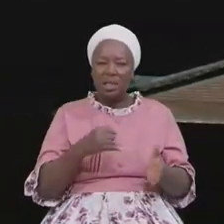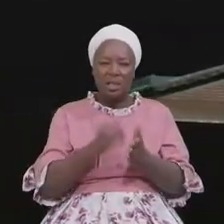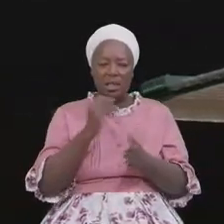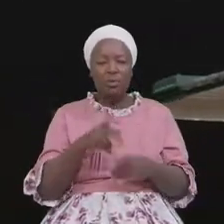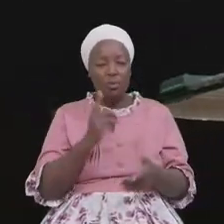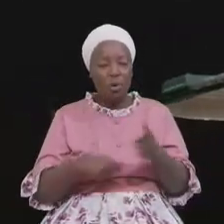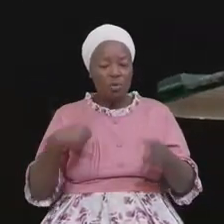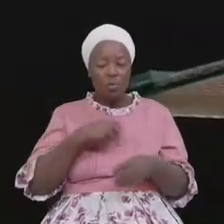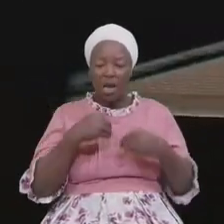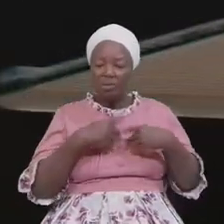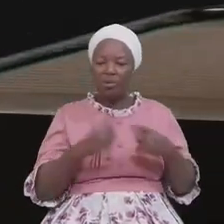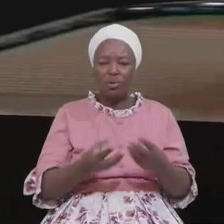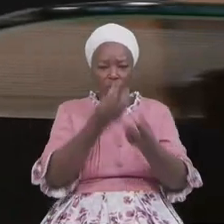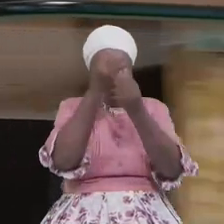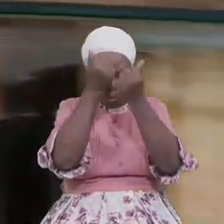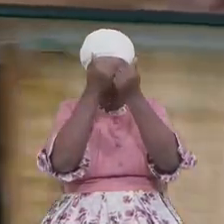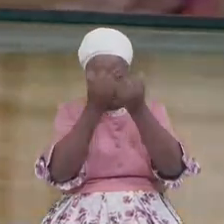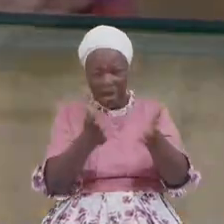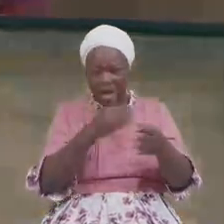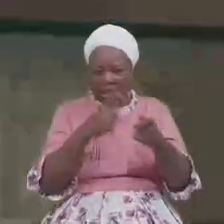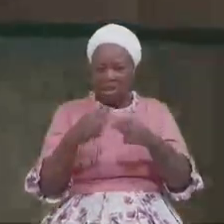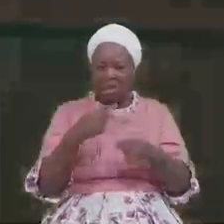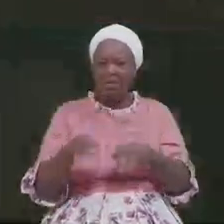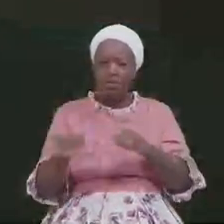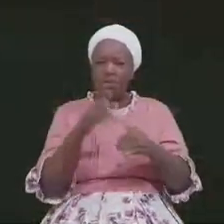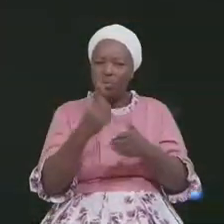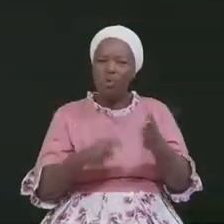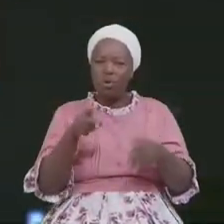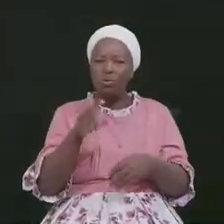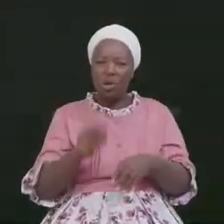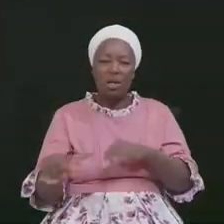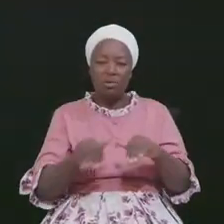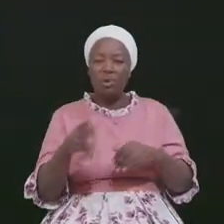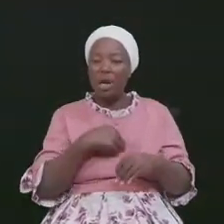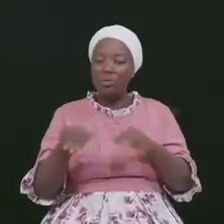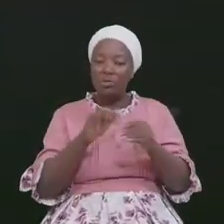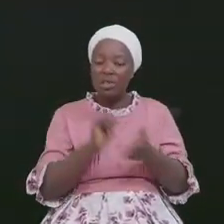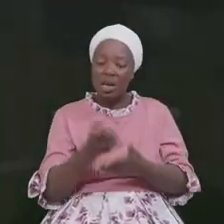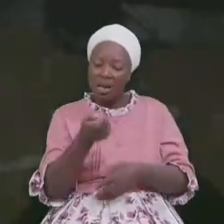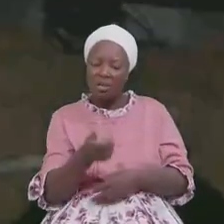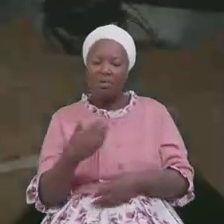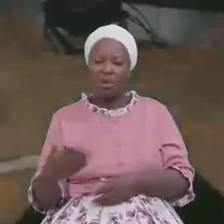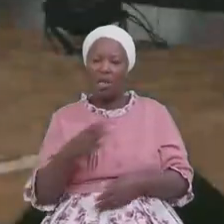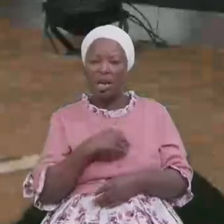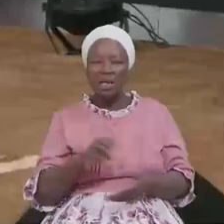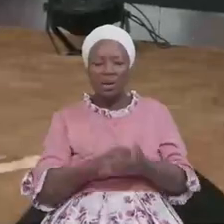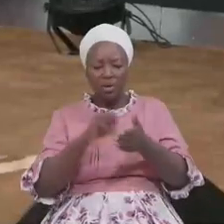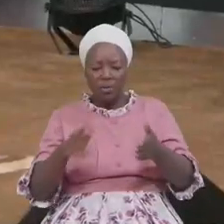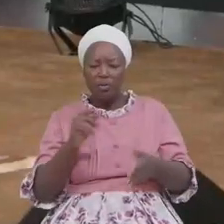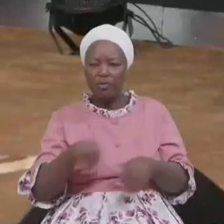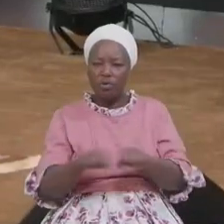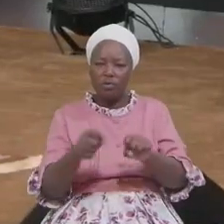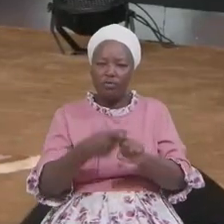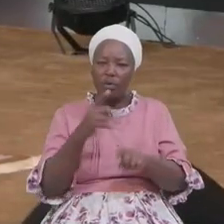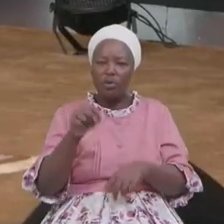d'obéir et de faire ce que tu peux faire. Fais cette petite chose, enlève tes souliers de tes